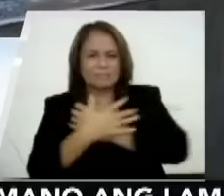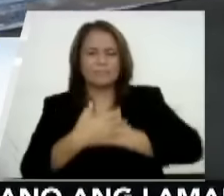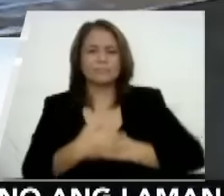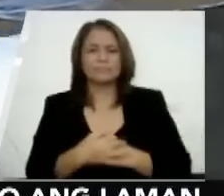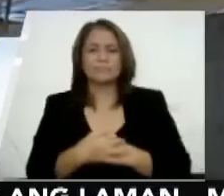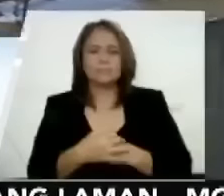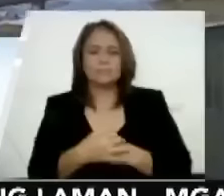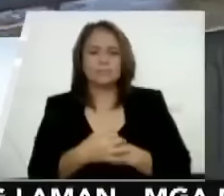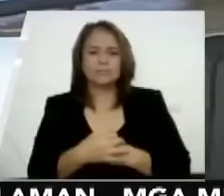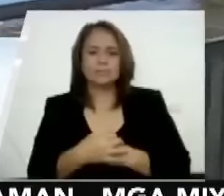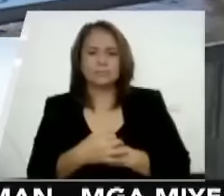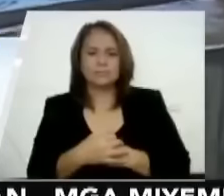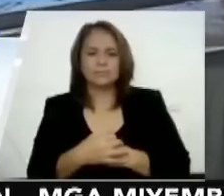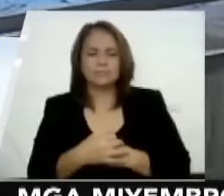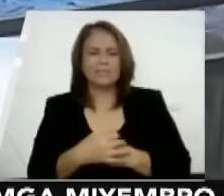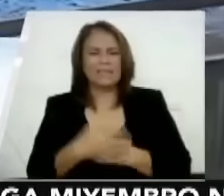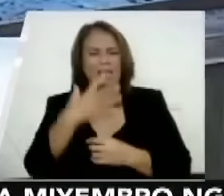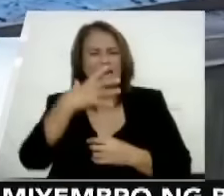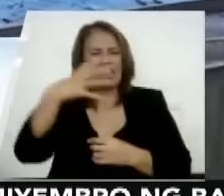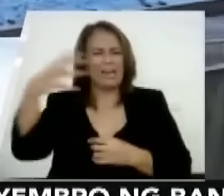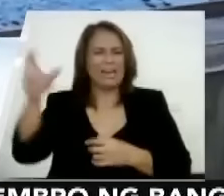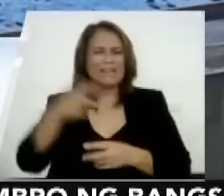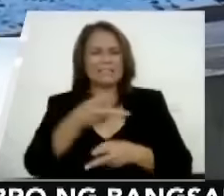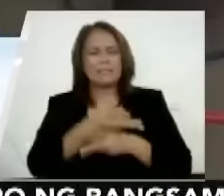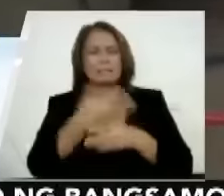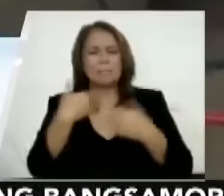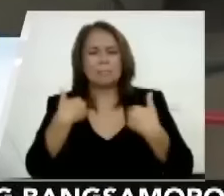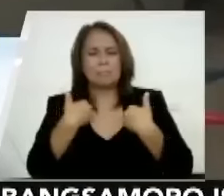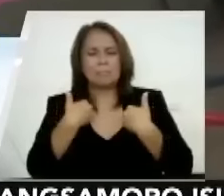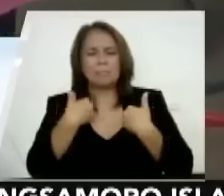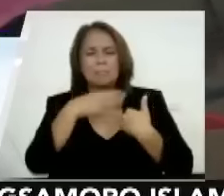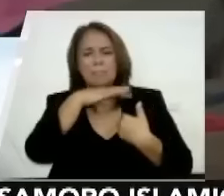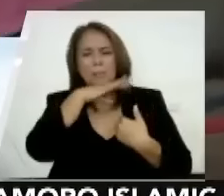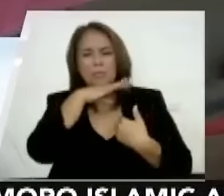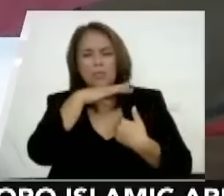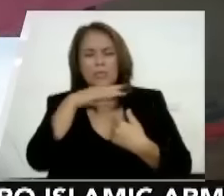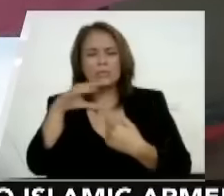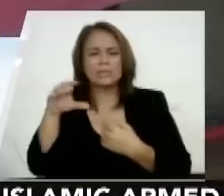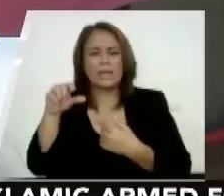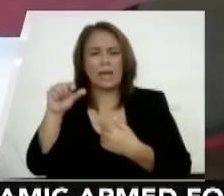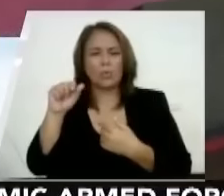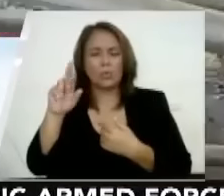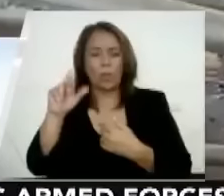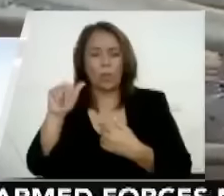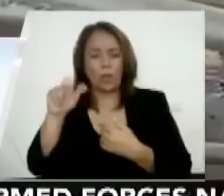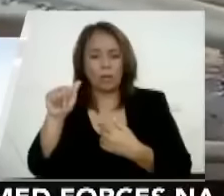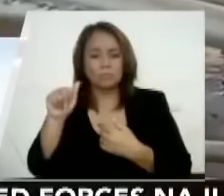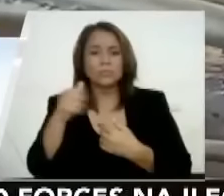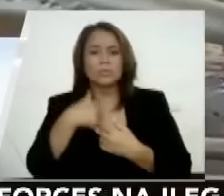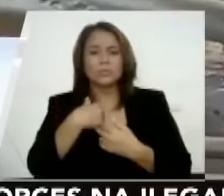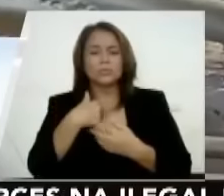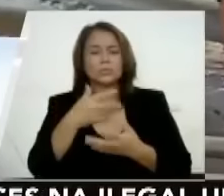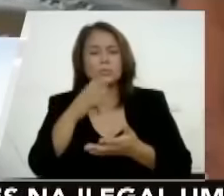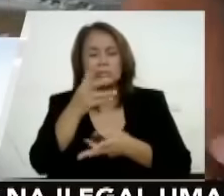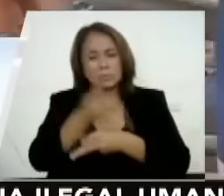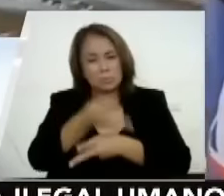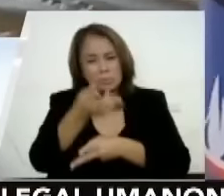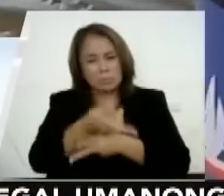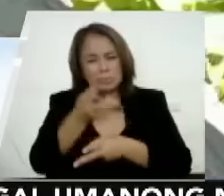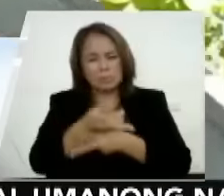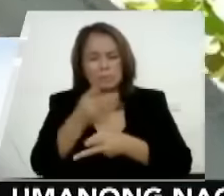Init na init na rin ang mga alagang baboy sa Kasiguran Aurora, kaya sinisiguro ng mga hog raiser na meron silang inuming